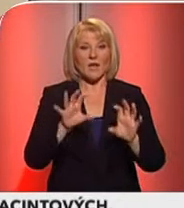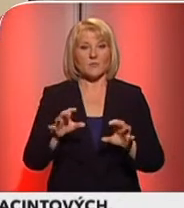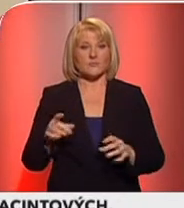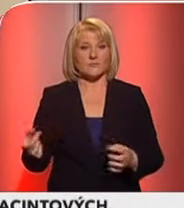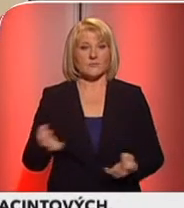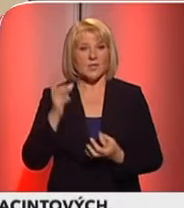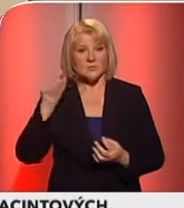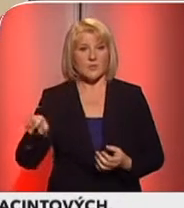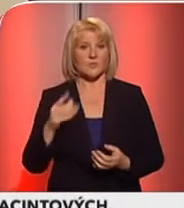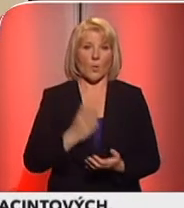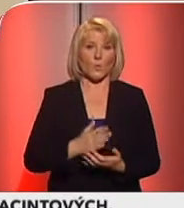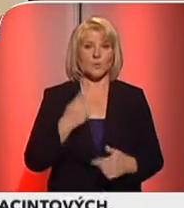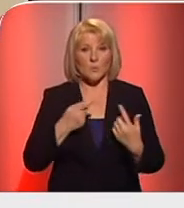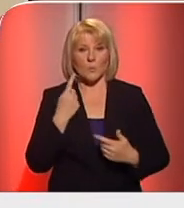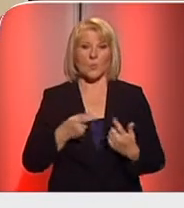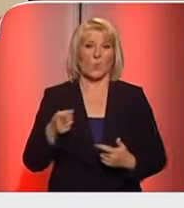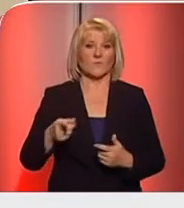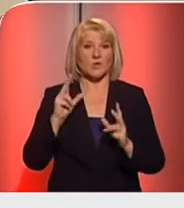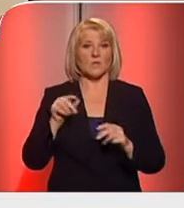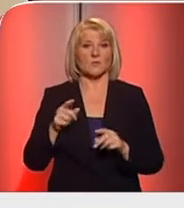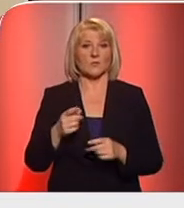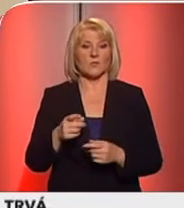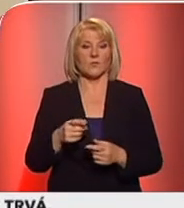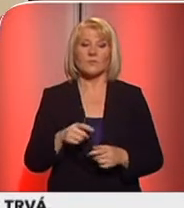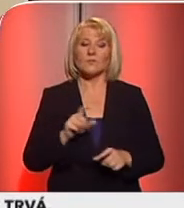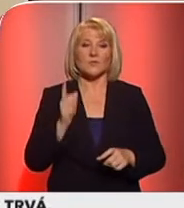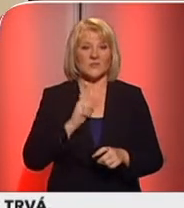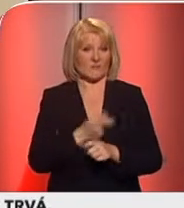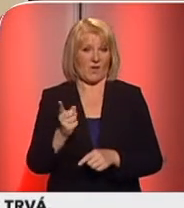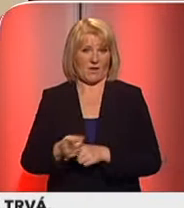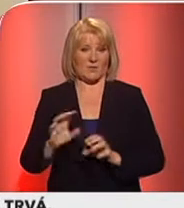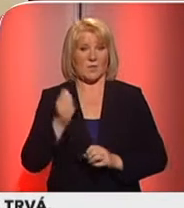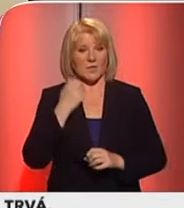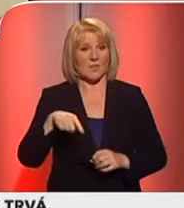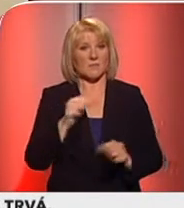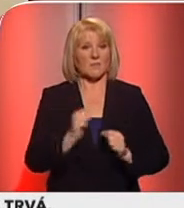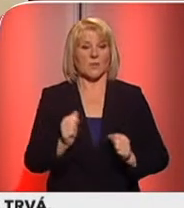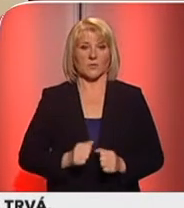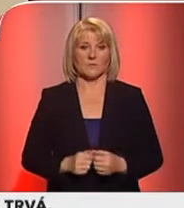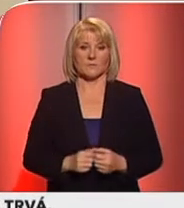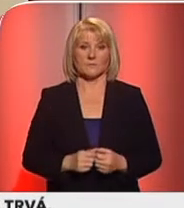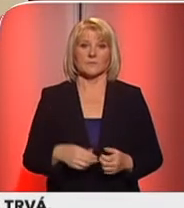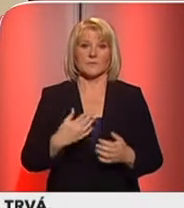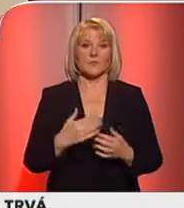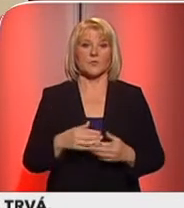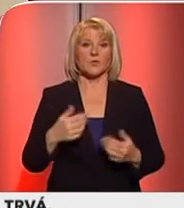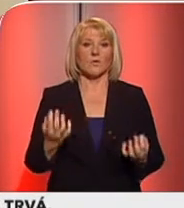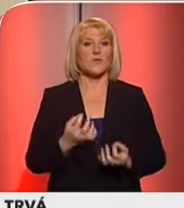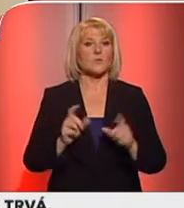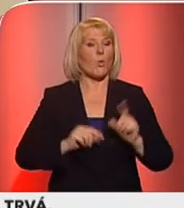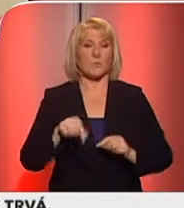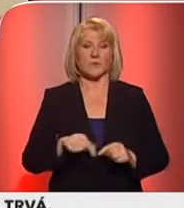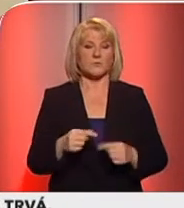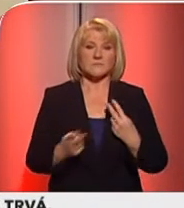začala se ta retorika odehrávat tímhle směrem? Podle mě to bylo účelové. Takže co se týče zadlužení, nejsme na tom tak špatně.